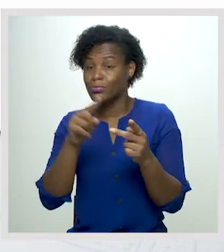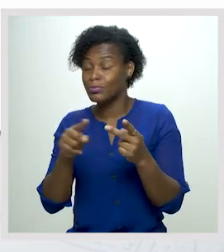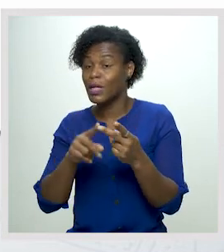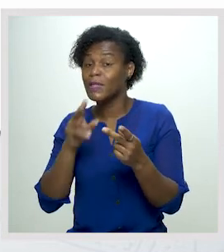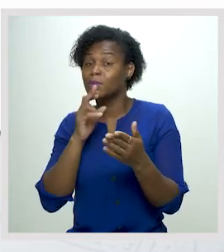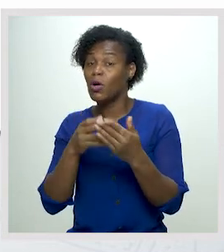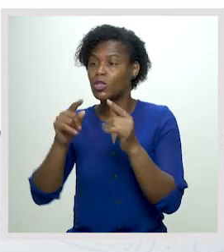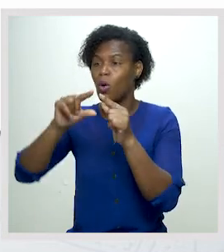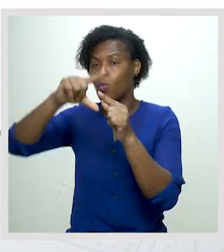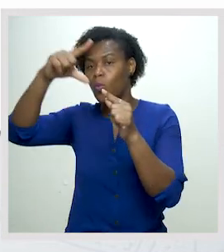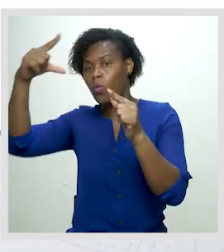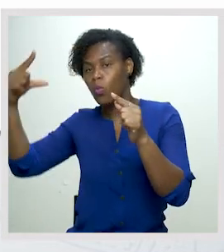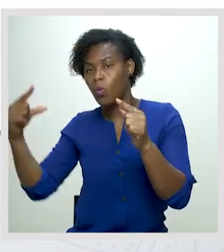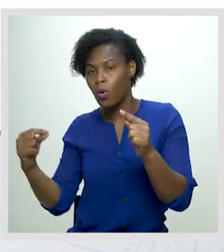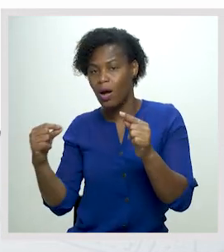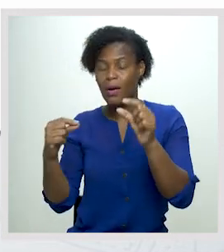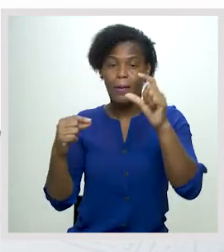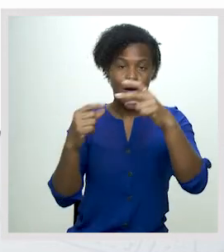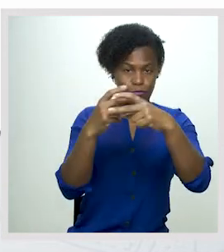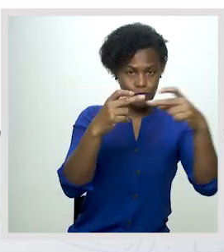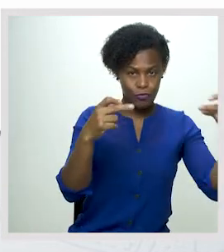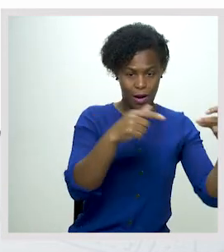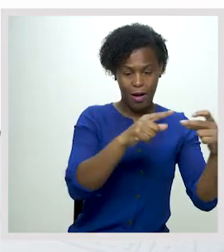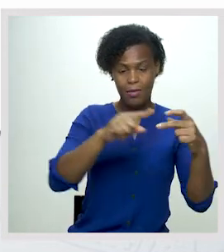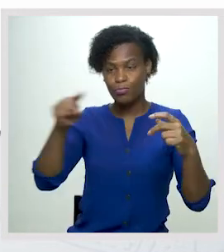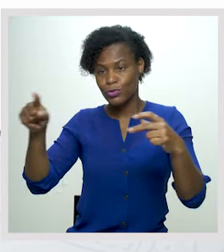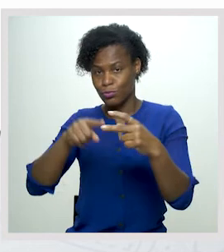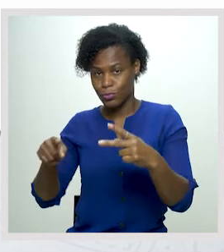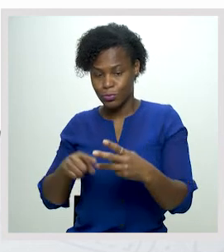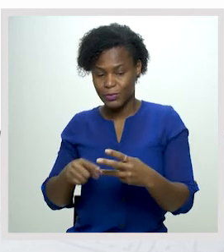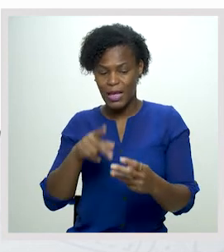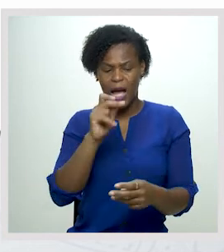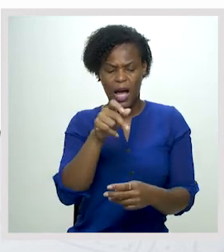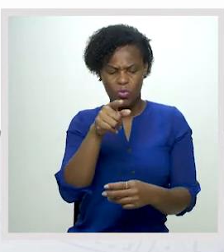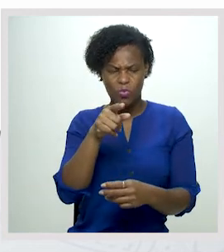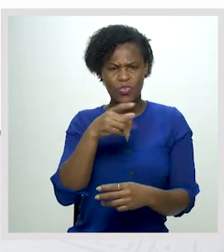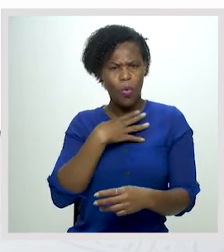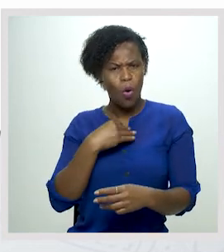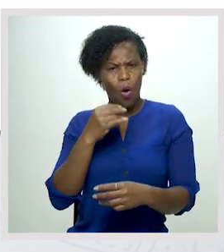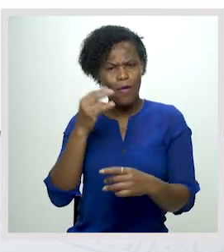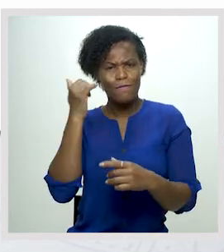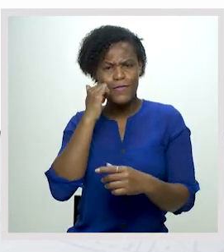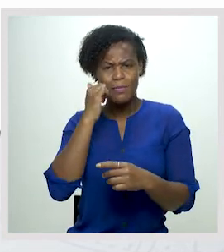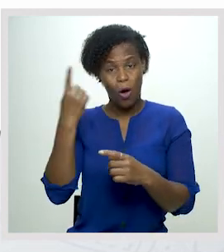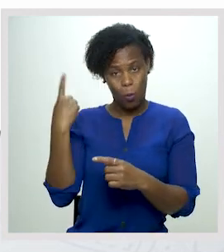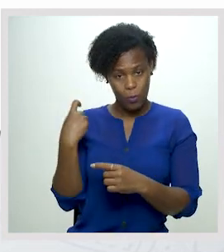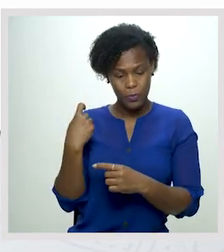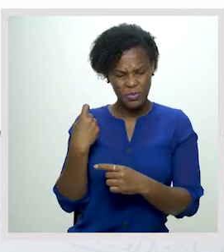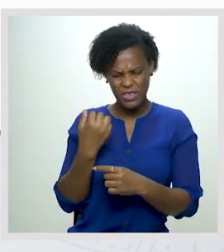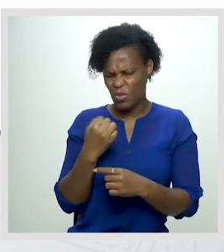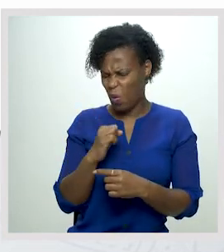bulles équivalentes. A. Tu as aimé le film d'hier? Pas